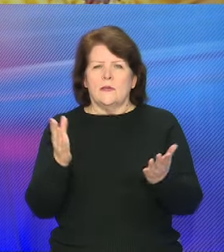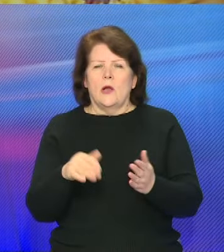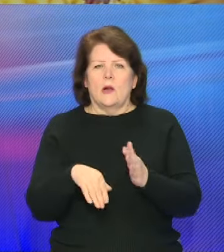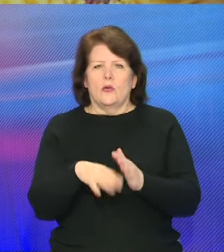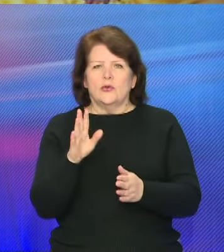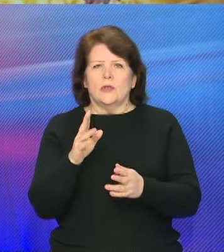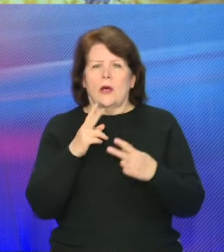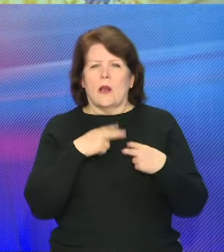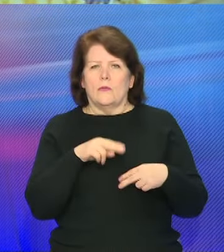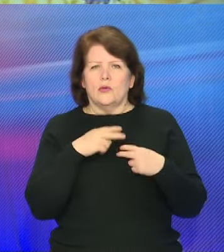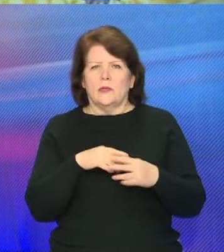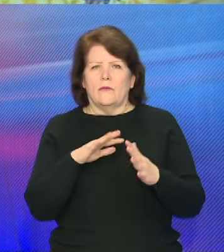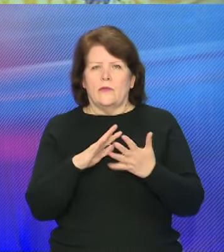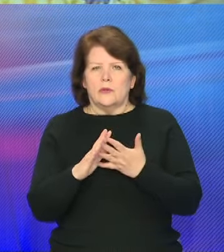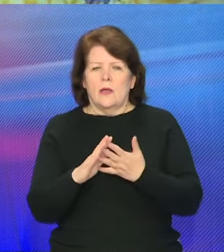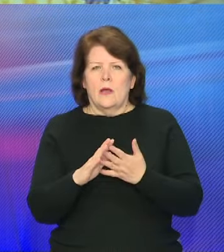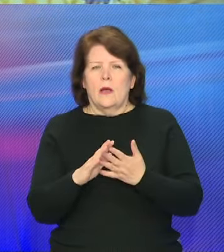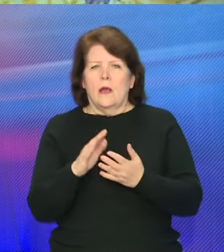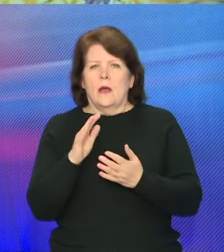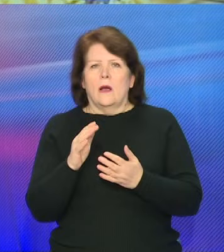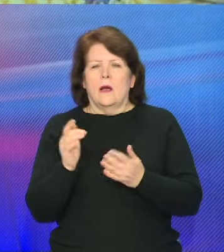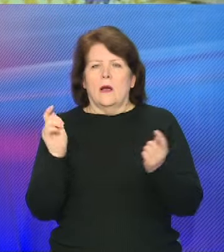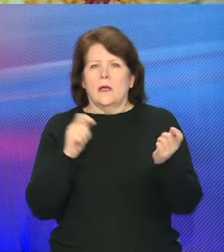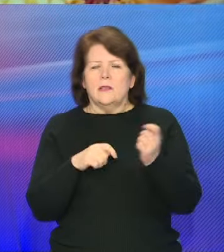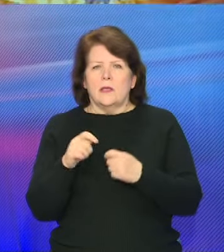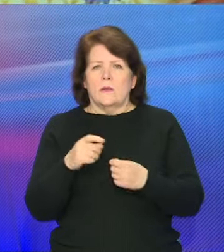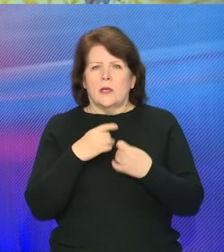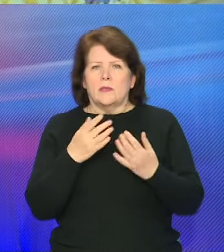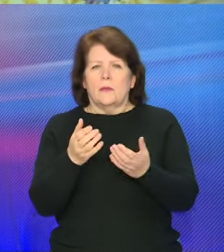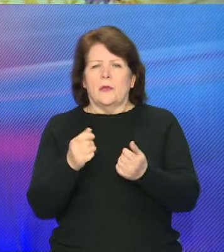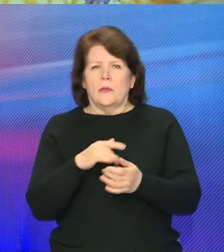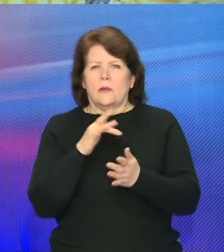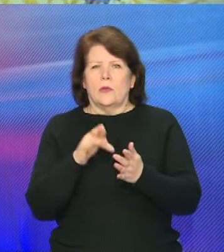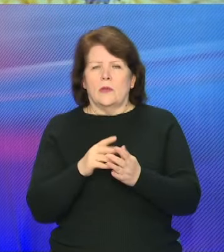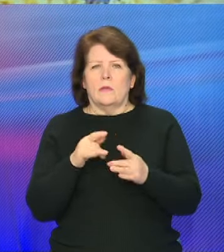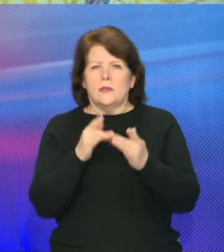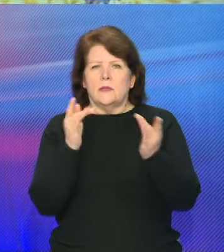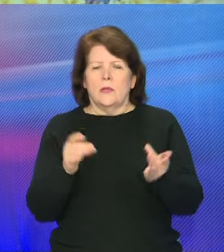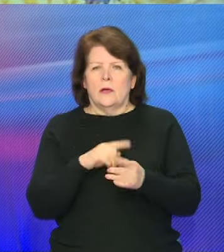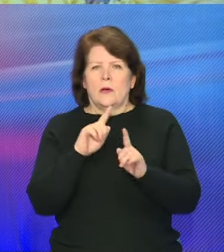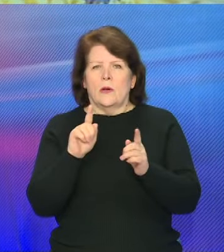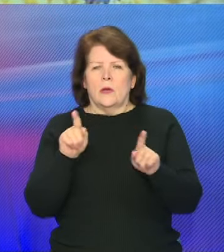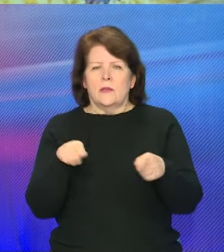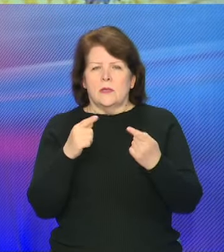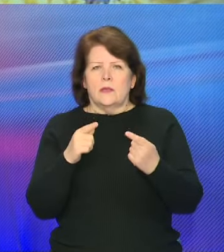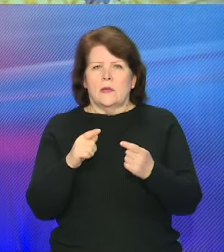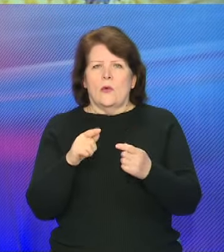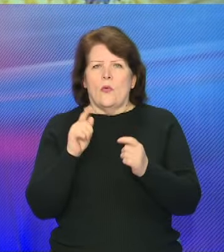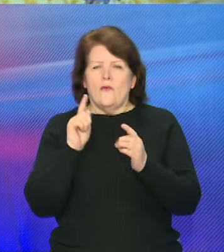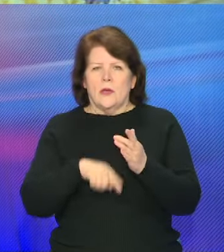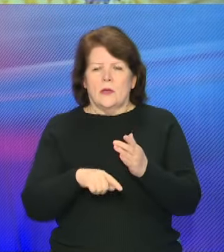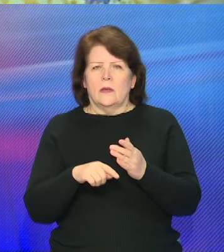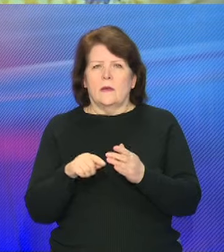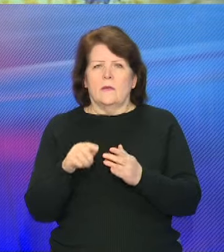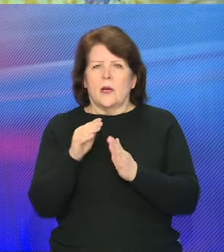вёски. Виновников урочистости и гостей свята примут мосты. Организаторы запевнивают, программа фестивалю кермашу